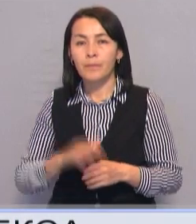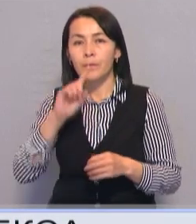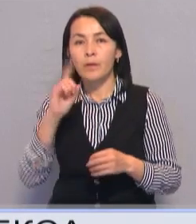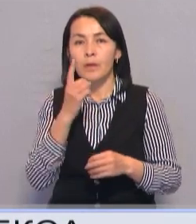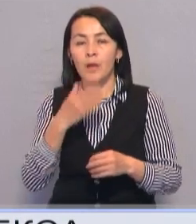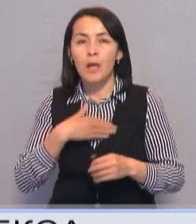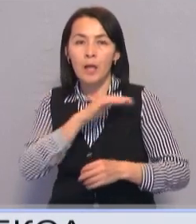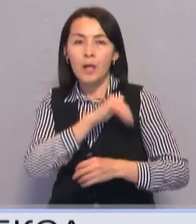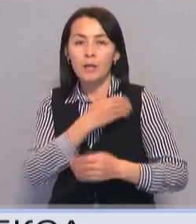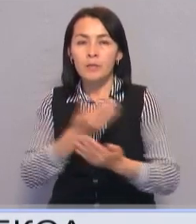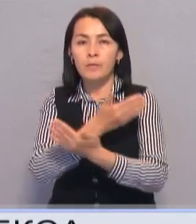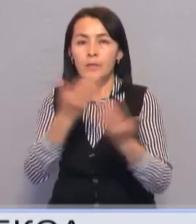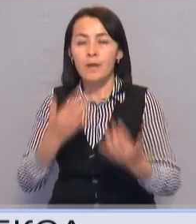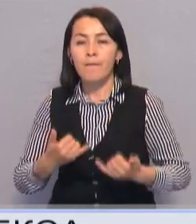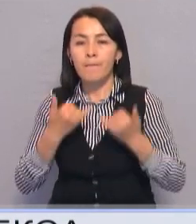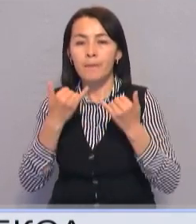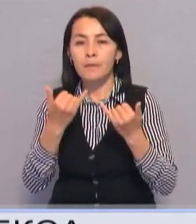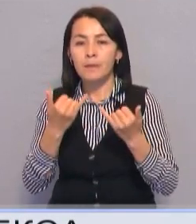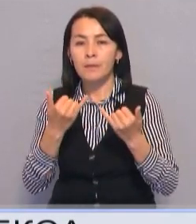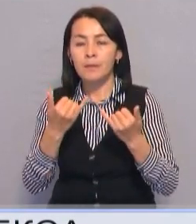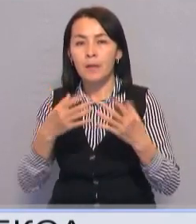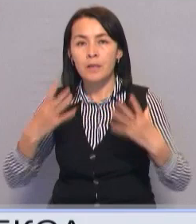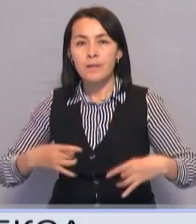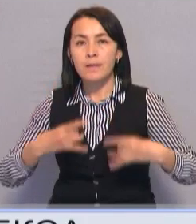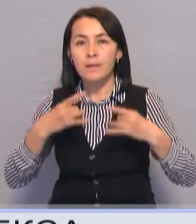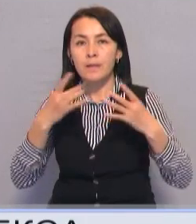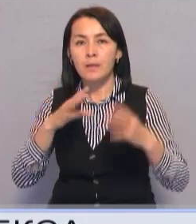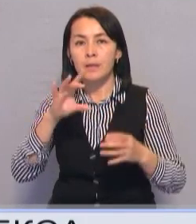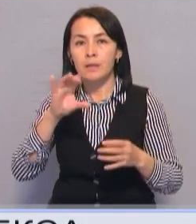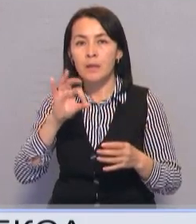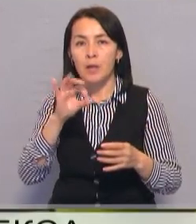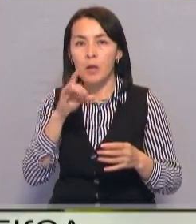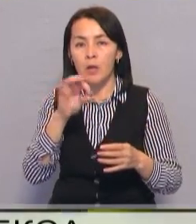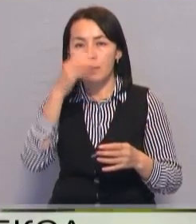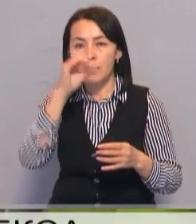Во-первых, я хочу всех вас поздравить с праздником Ораза Айд.